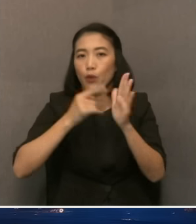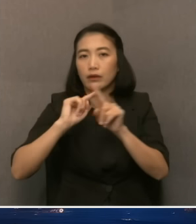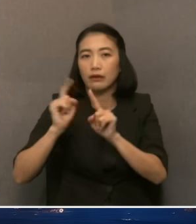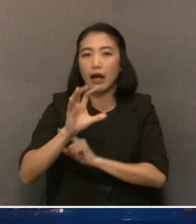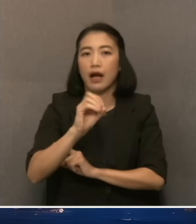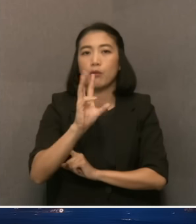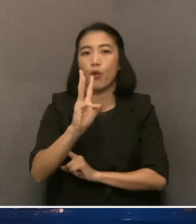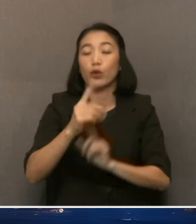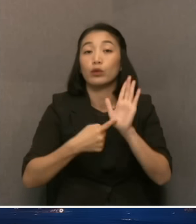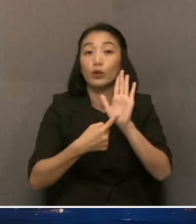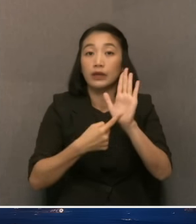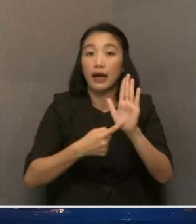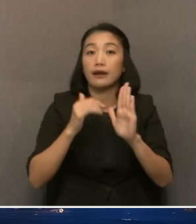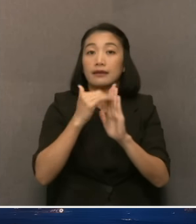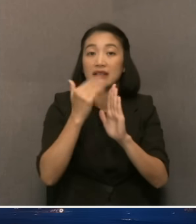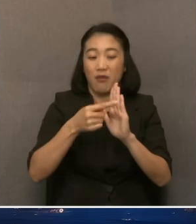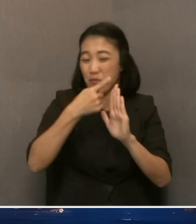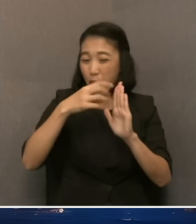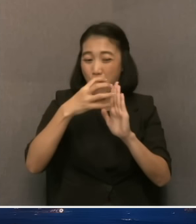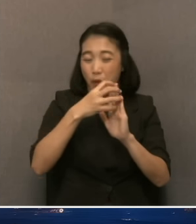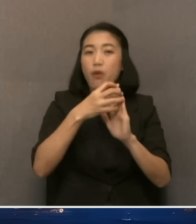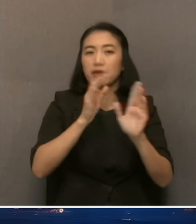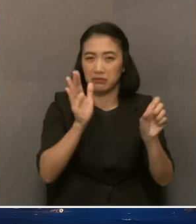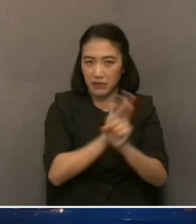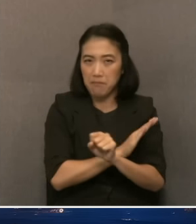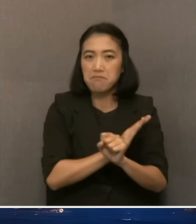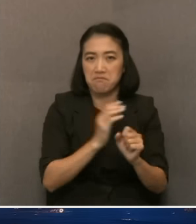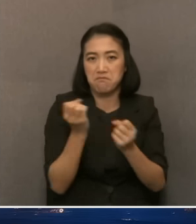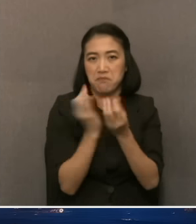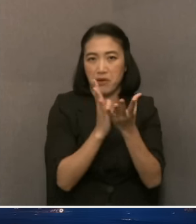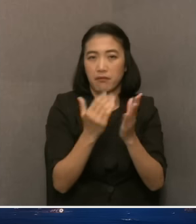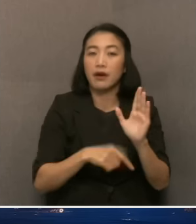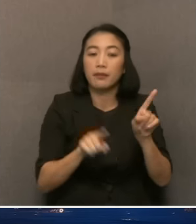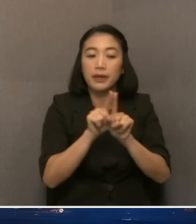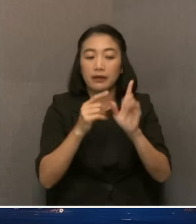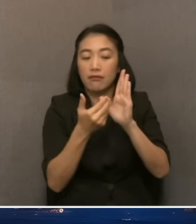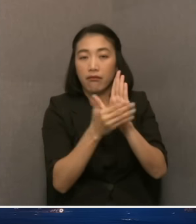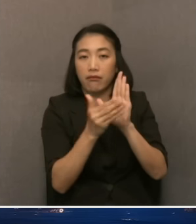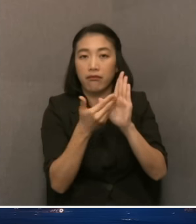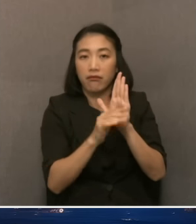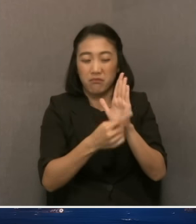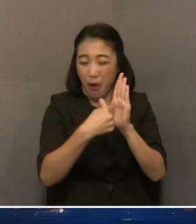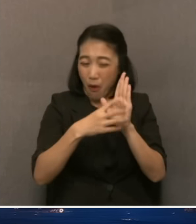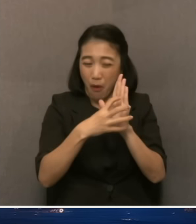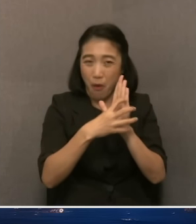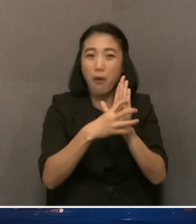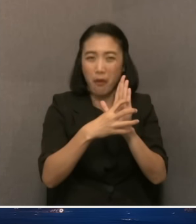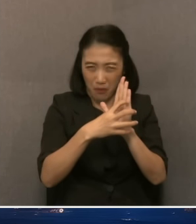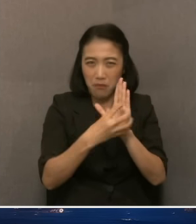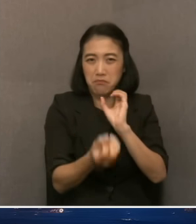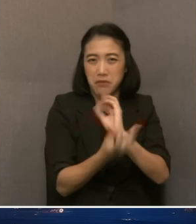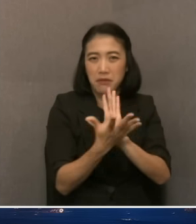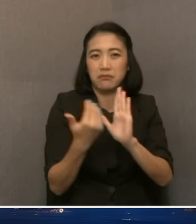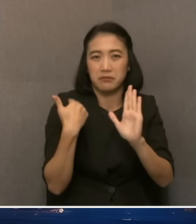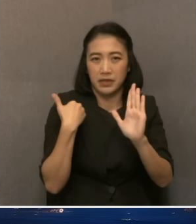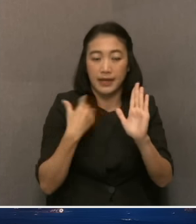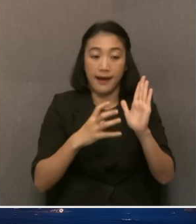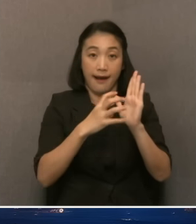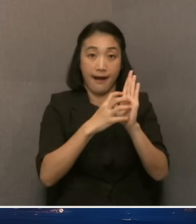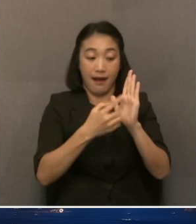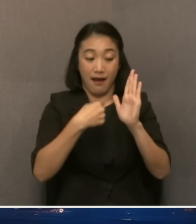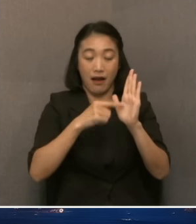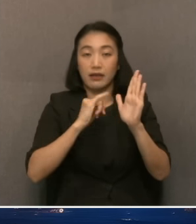ภาคเหนือจะกระทบทั้งภาคนะคะเช่นเดียวกับภาคตะวันออกเฉียงเหนือก็ได้รับผลกระทบทั้งภาคเช่นเดียวกันภาคกลางกระทบในพื้น